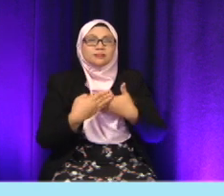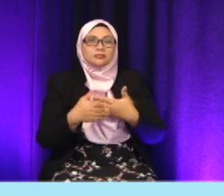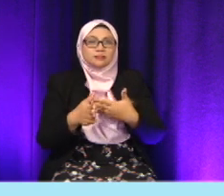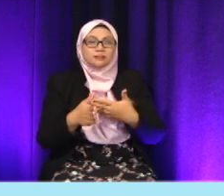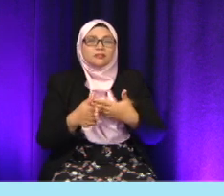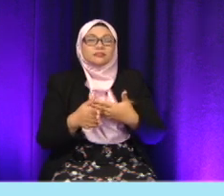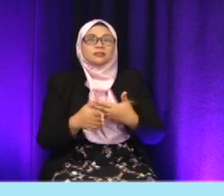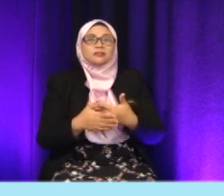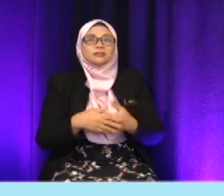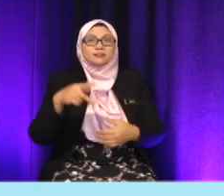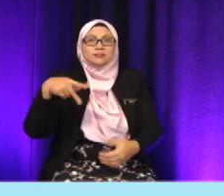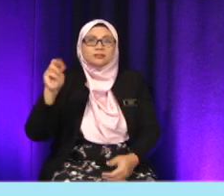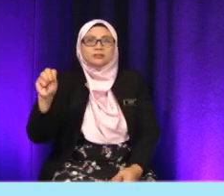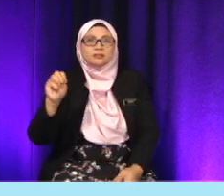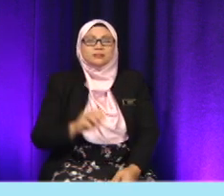nilai